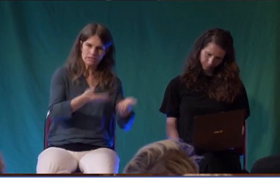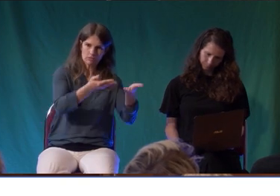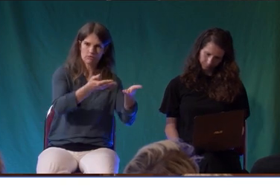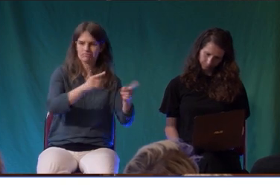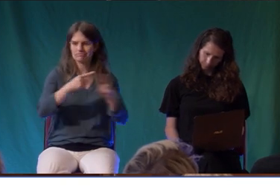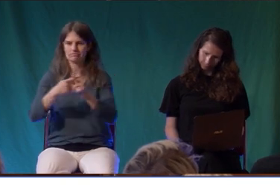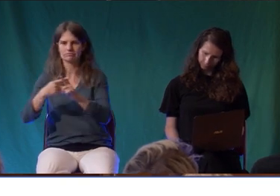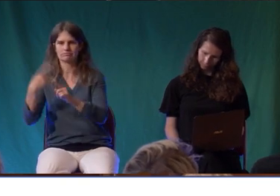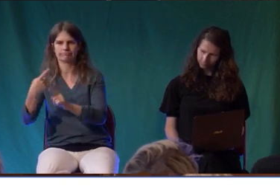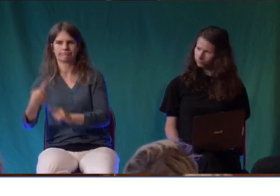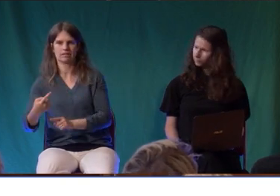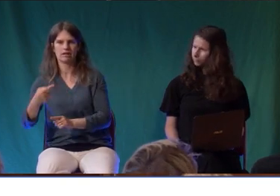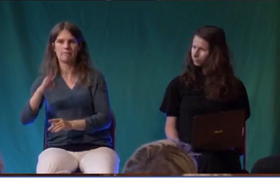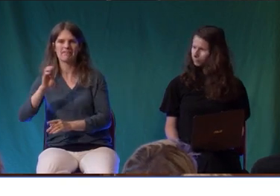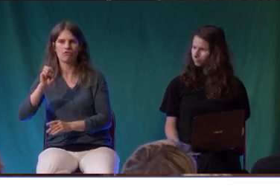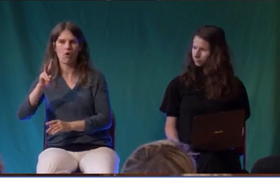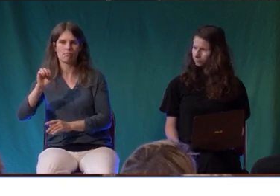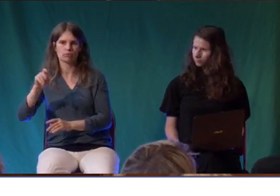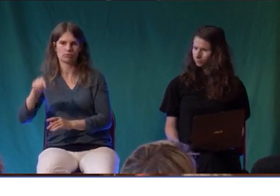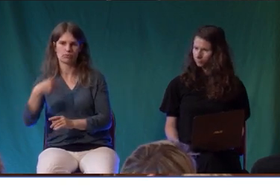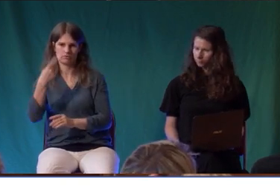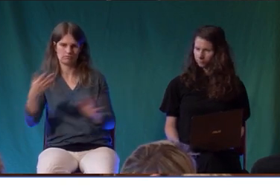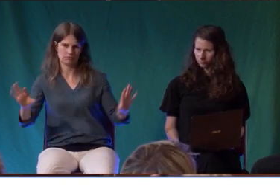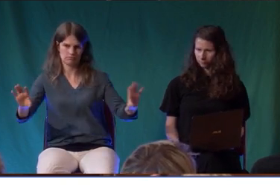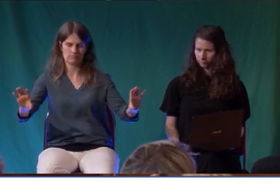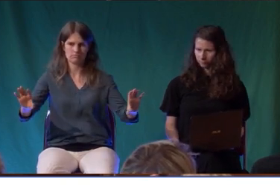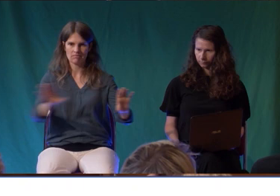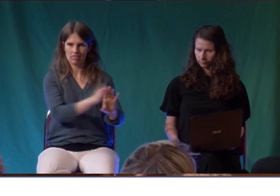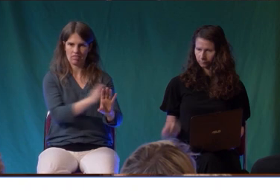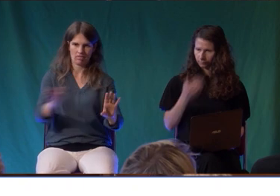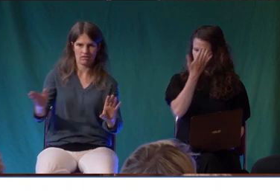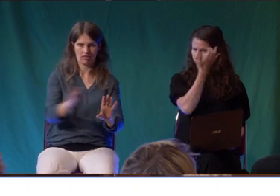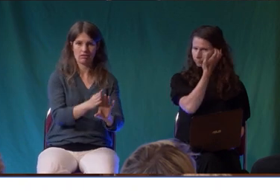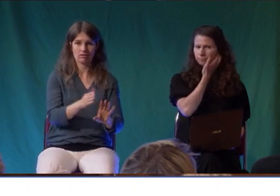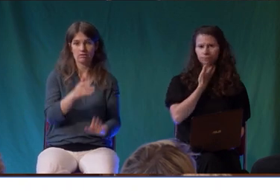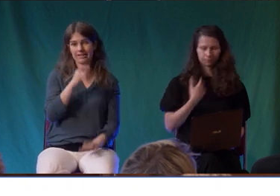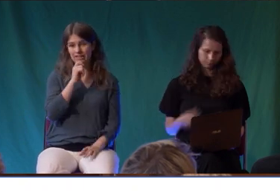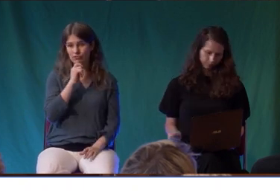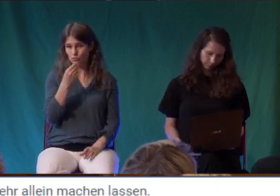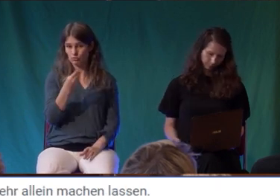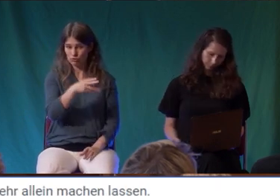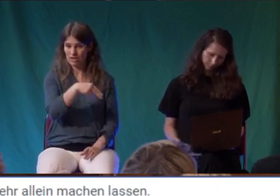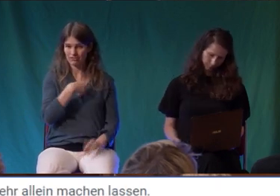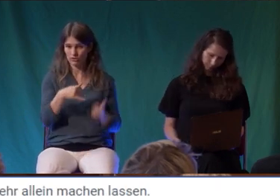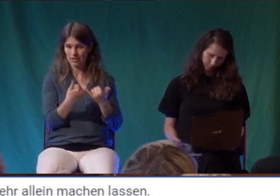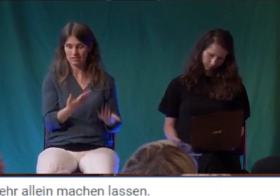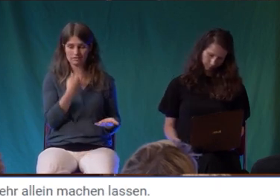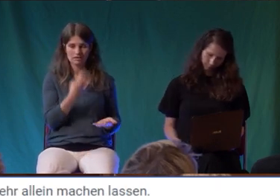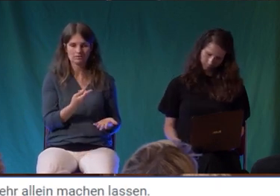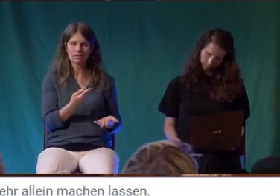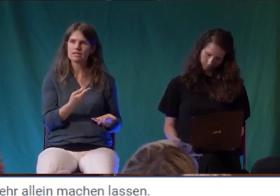in vielen Interviews sagen die Eltern dass sie was die Unterstützung angeht